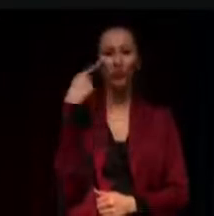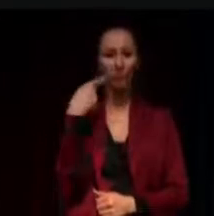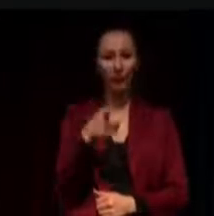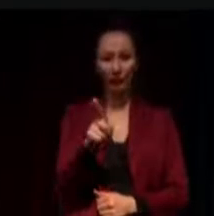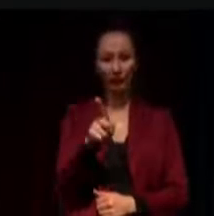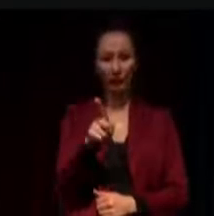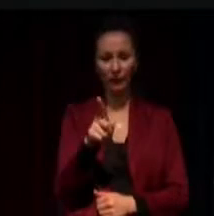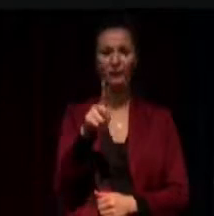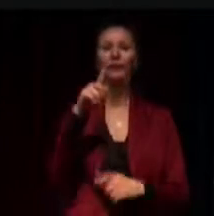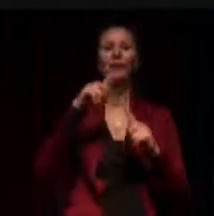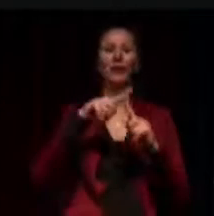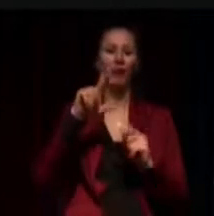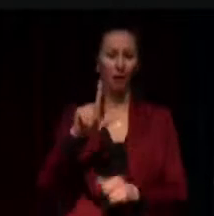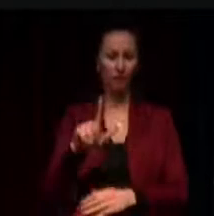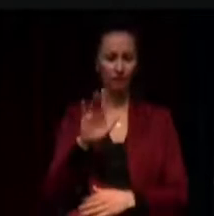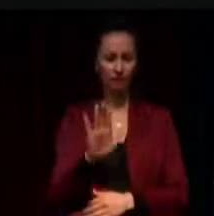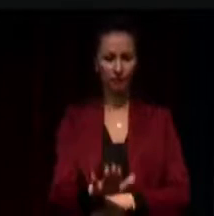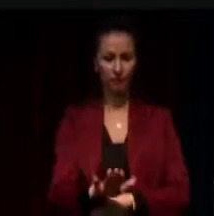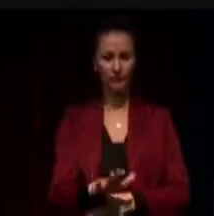22.571.000 lira.